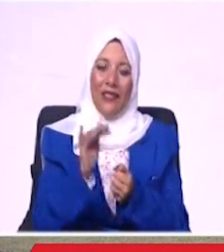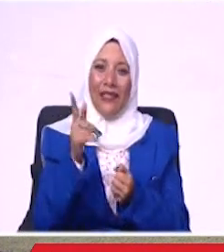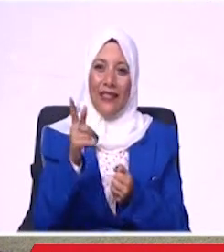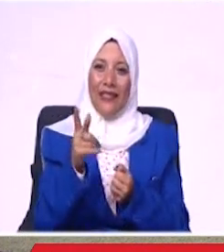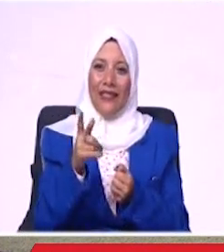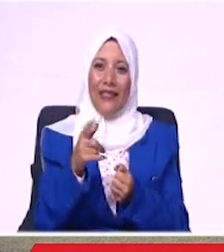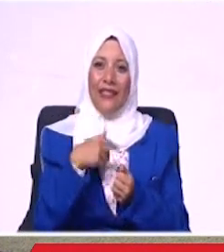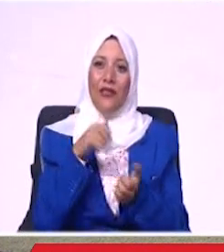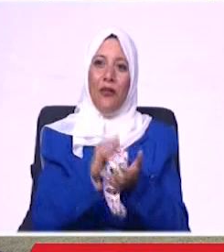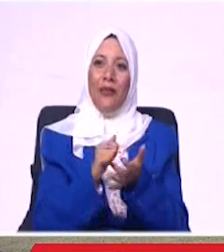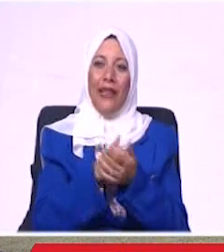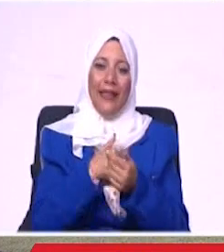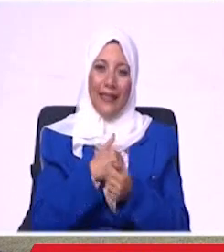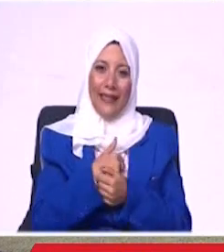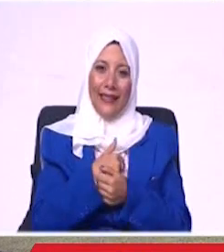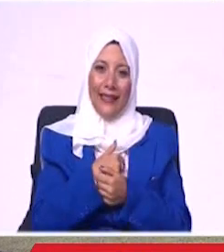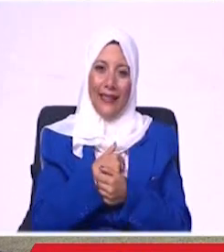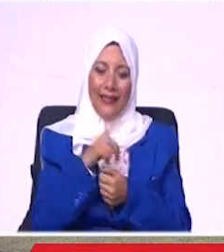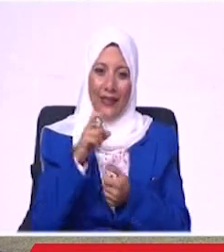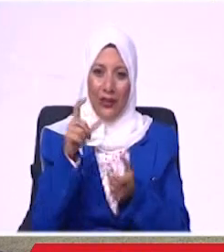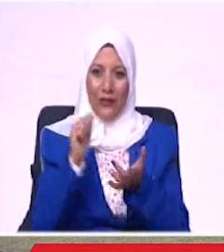ده في البيت عندي.